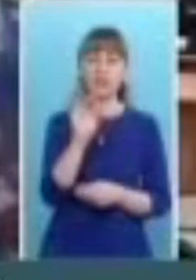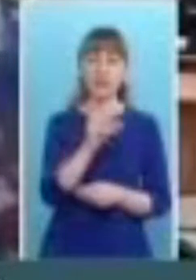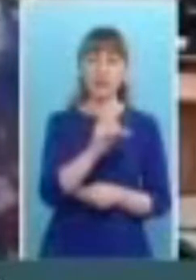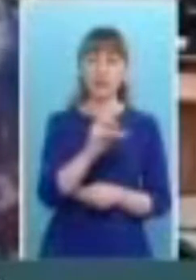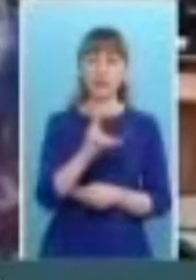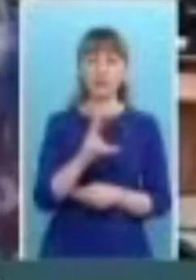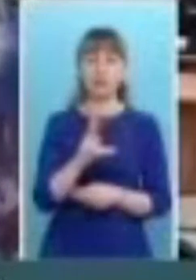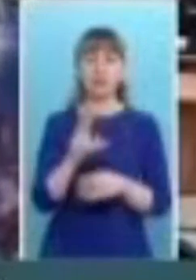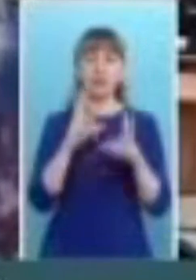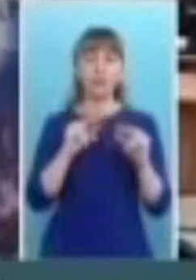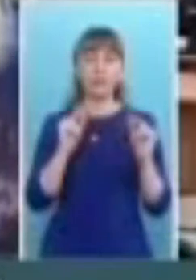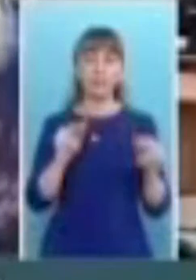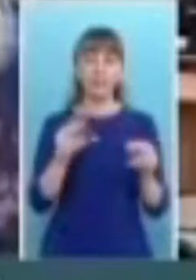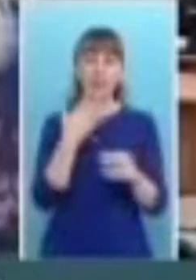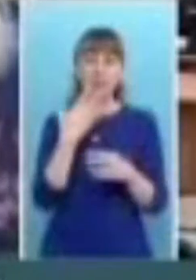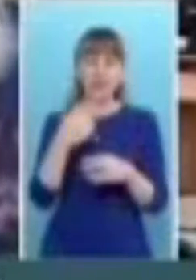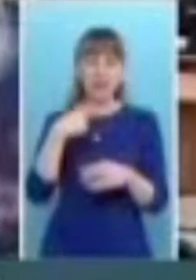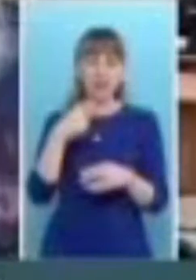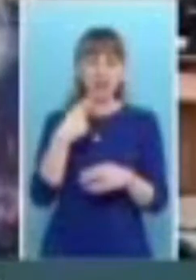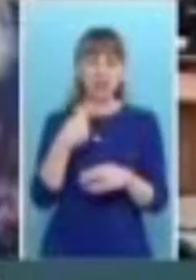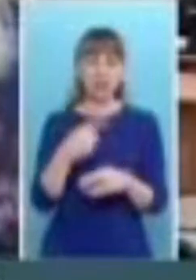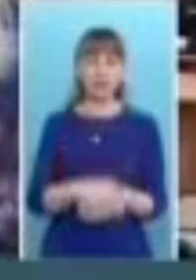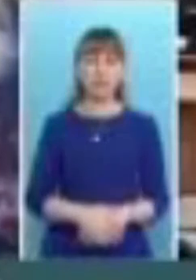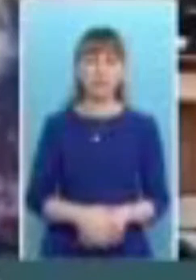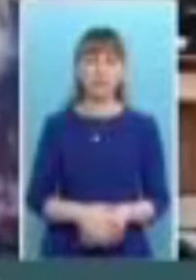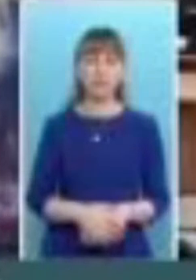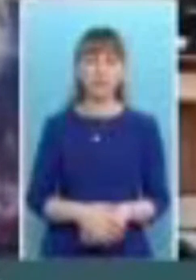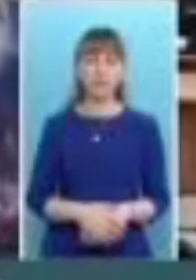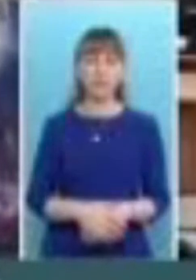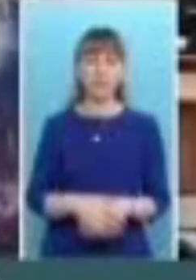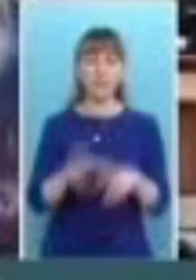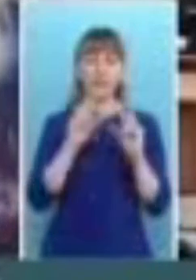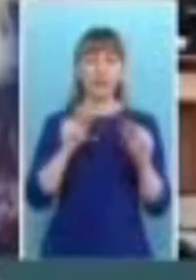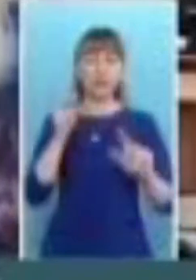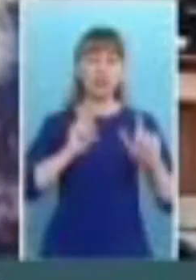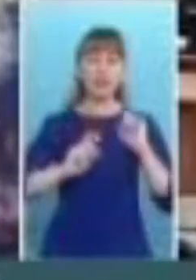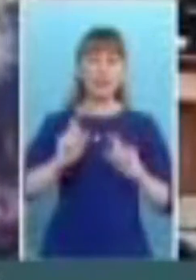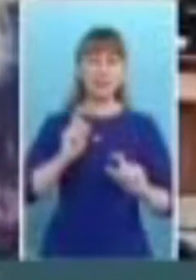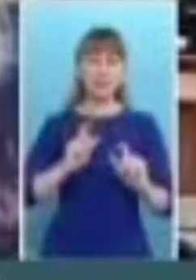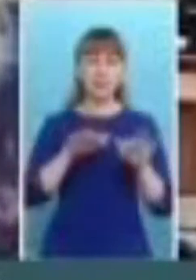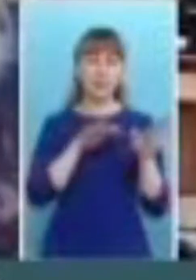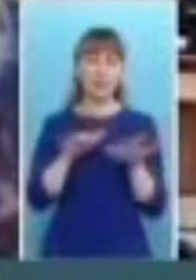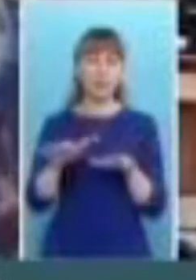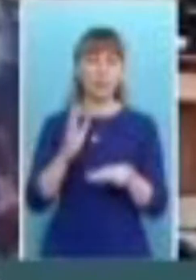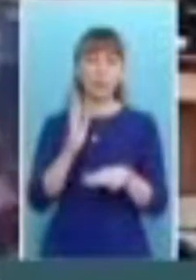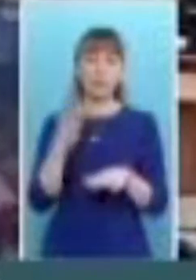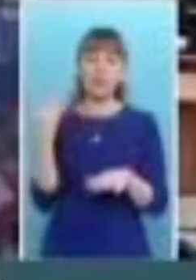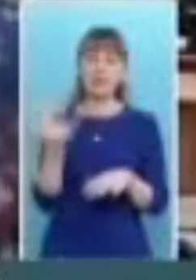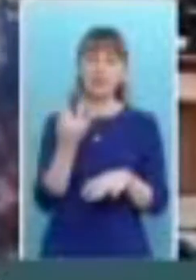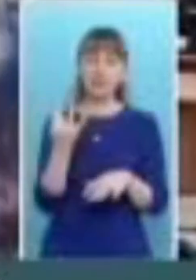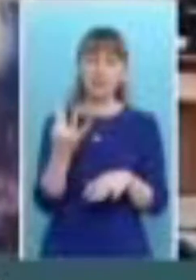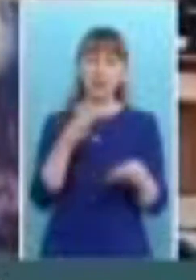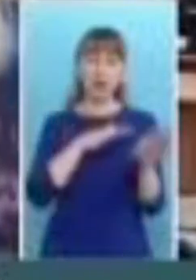это старший преподаватель кафедры иностранных языков Кустанайского государственного педагогического института. Мероприятие будет интересно, оно